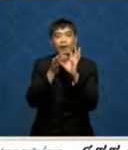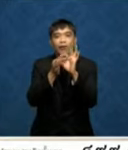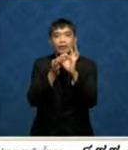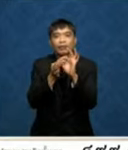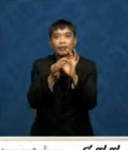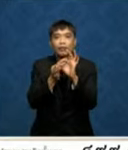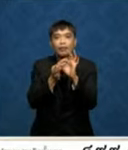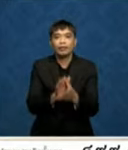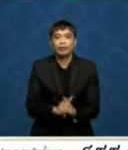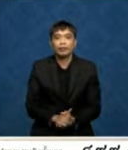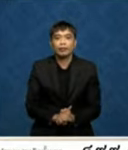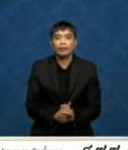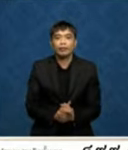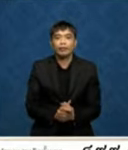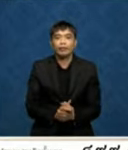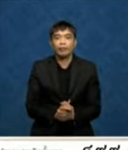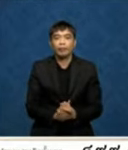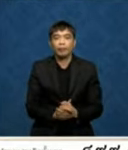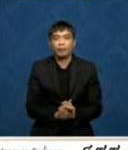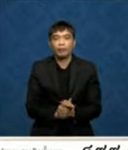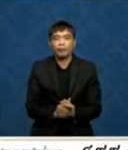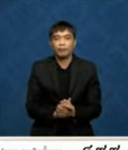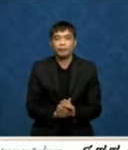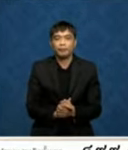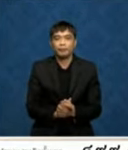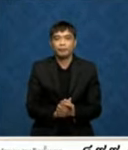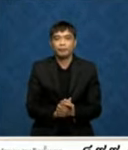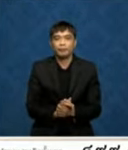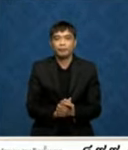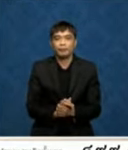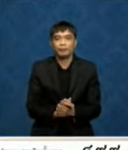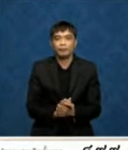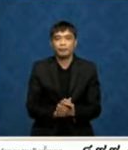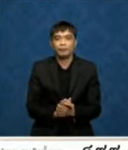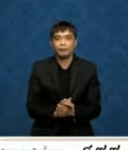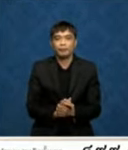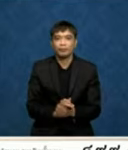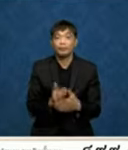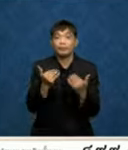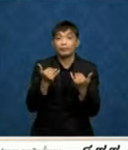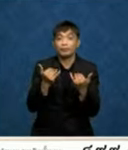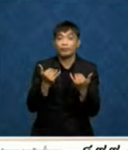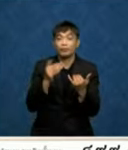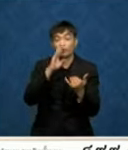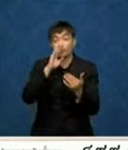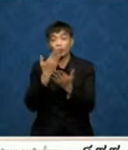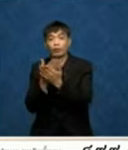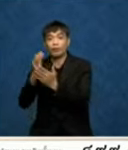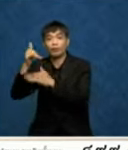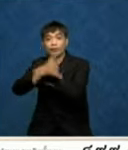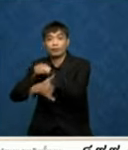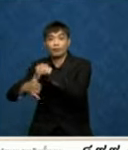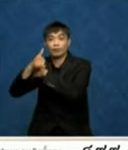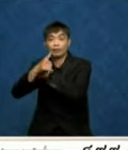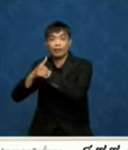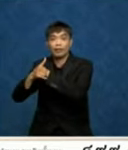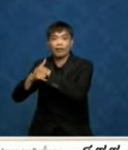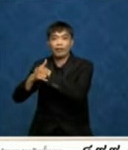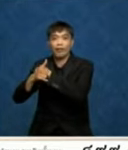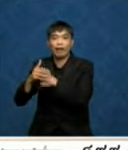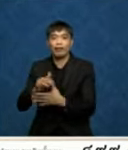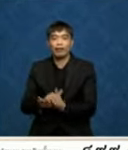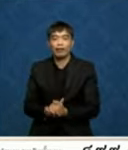ครับด้วยนโยบายหลายๆตัวที่รัฐบาลผลักดันลงไปไม่ว่าจะเป็นการดึงการลงทุนต่างชาติไม่ว่าจะเป็นเรื่องของการเปิดฟรีวีซ่า